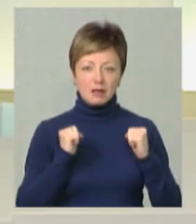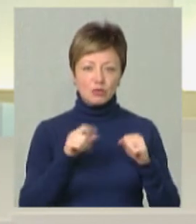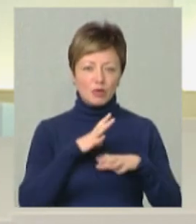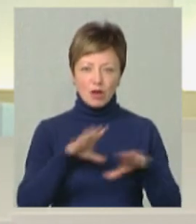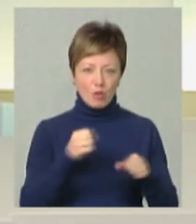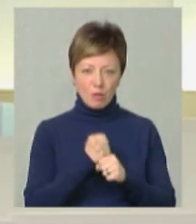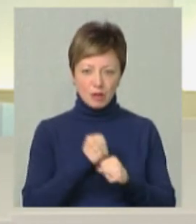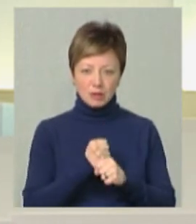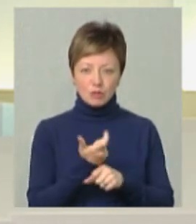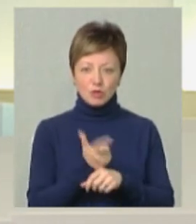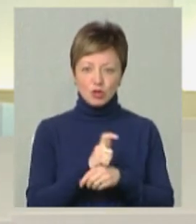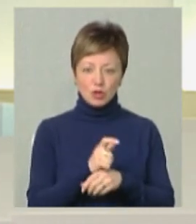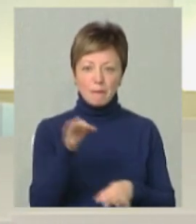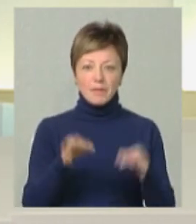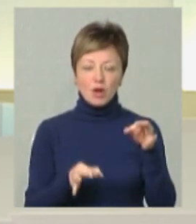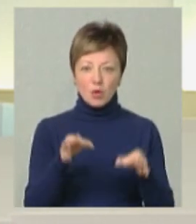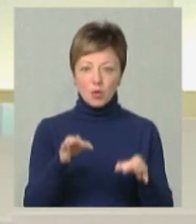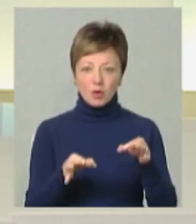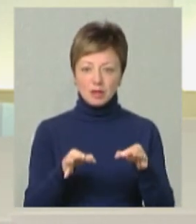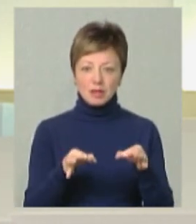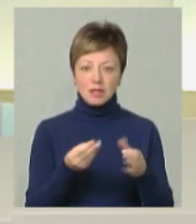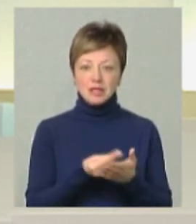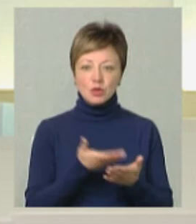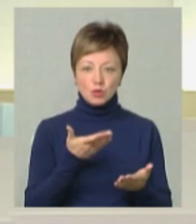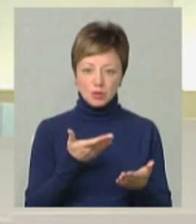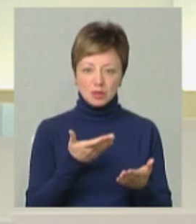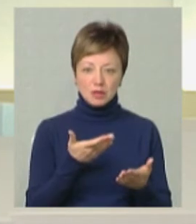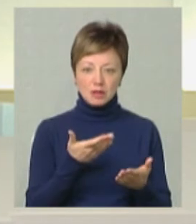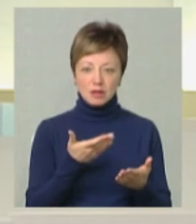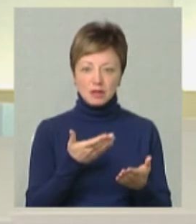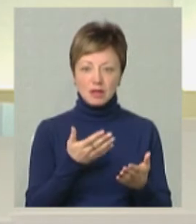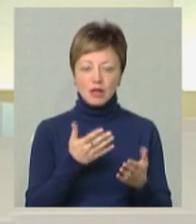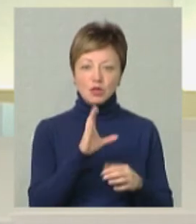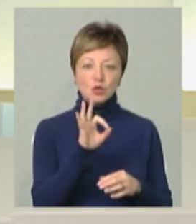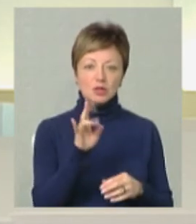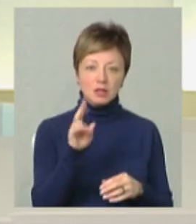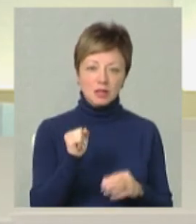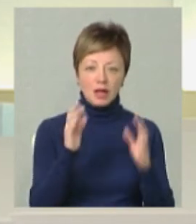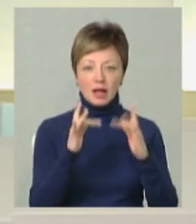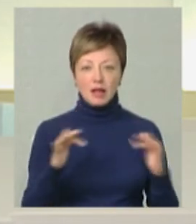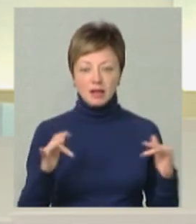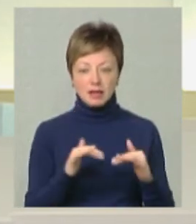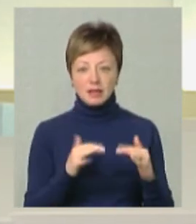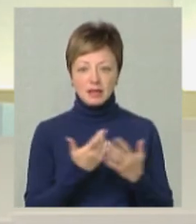втекти, навпаки, більш природні рослини більш цінуються, якщо це хвойні, то це сосни, більш ялини